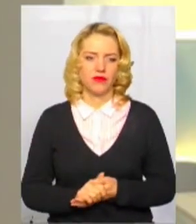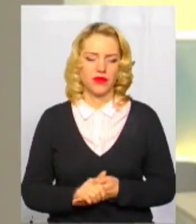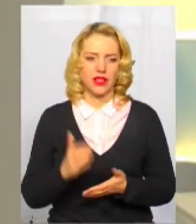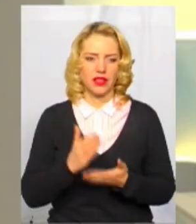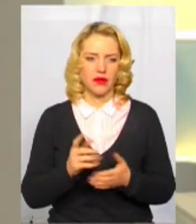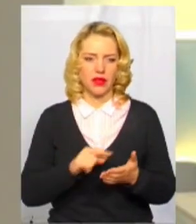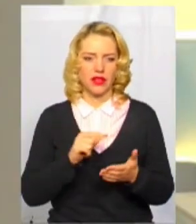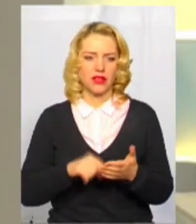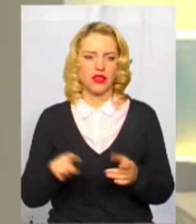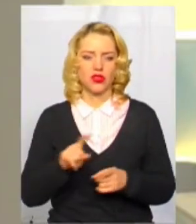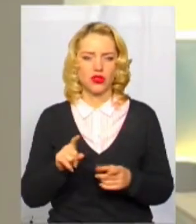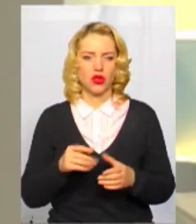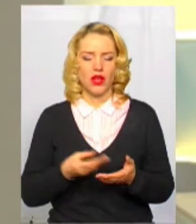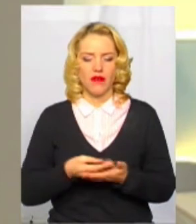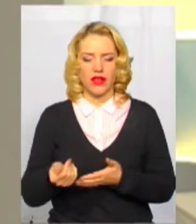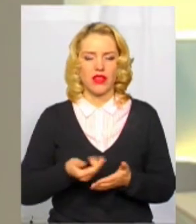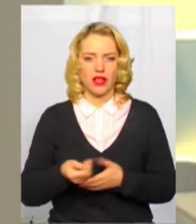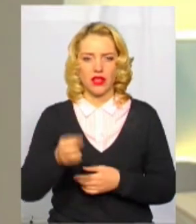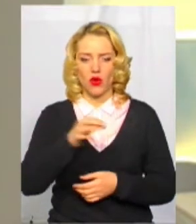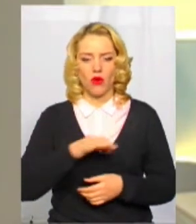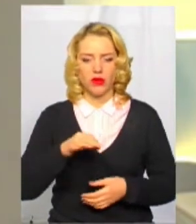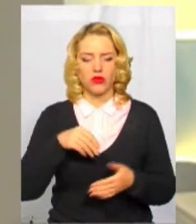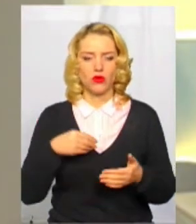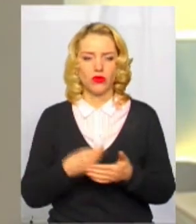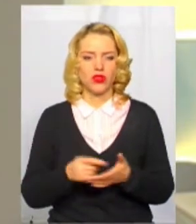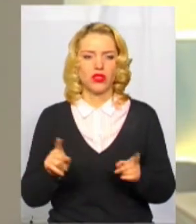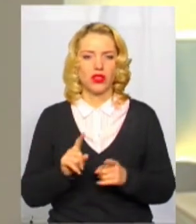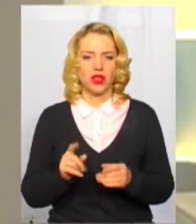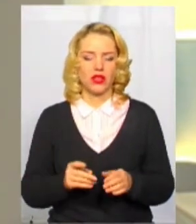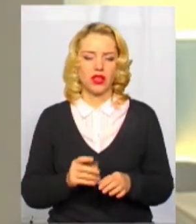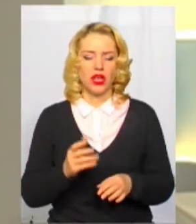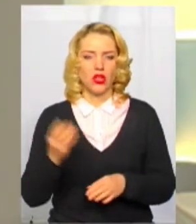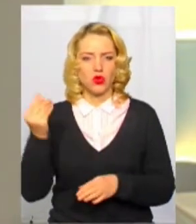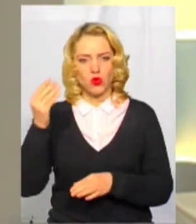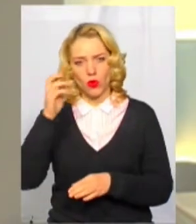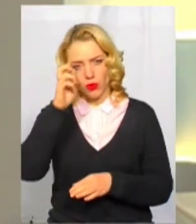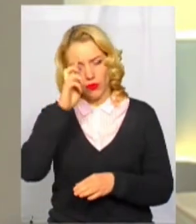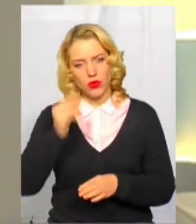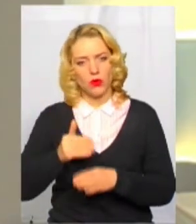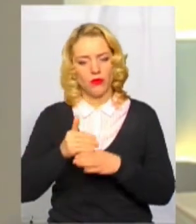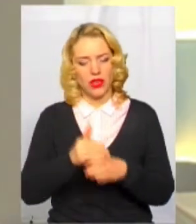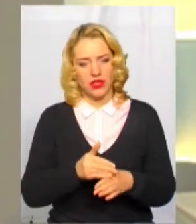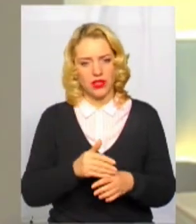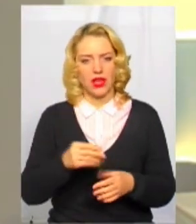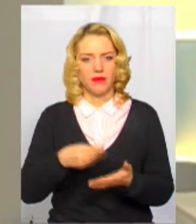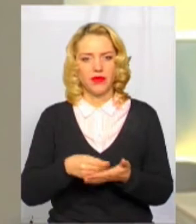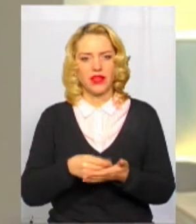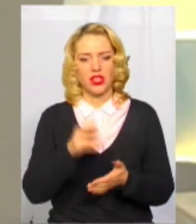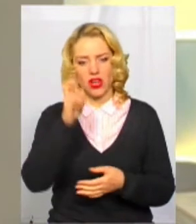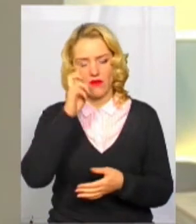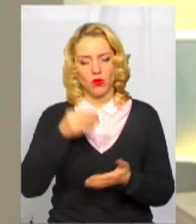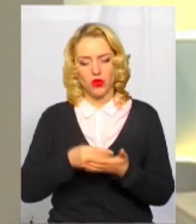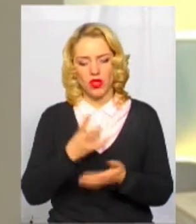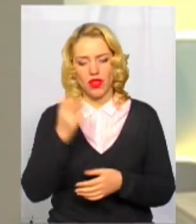що сьогодні видатки обласного бюджету, які приходять, субвенція державного бюджету Хмельниччини, обласному